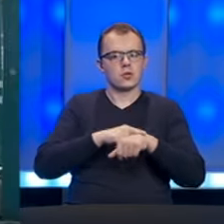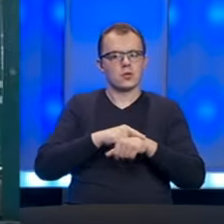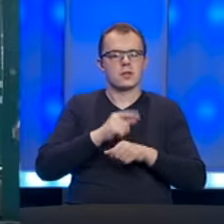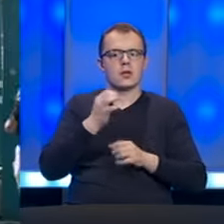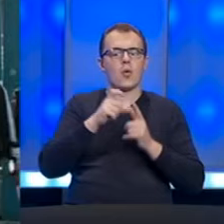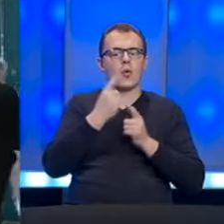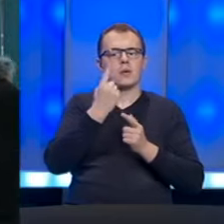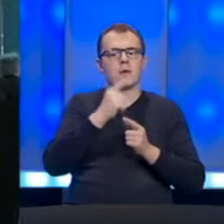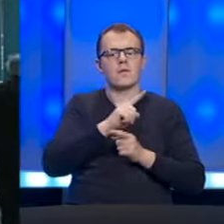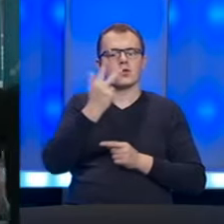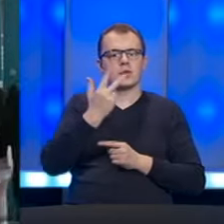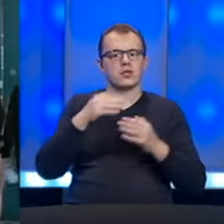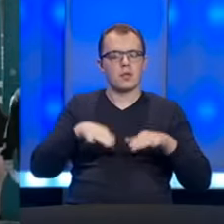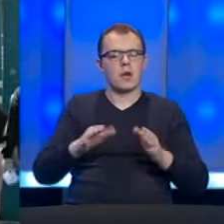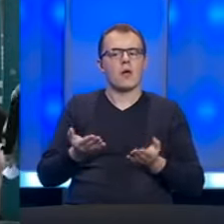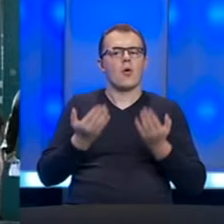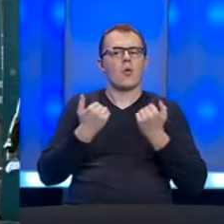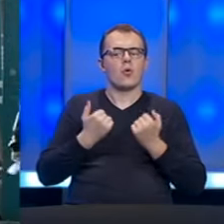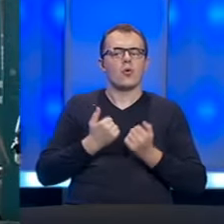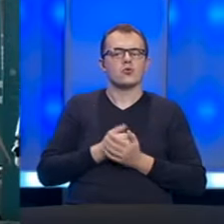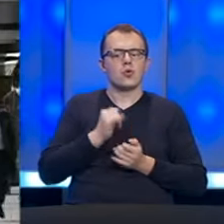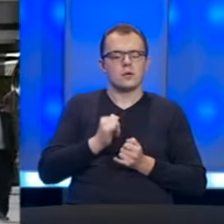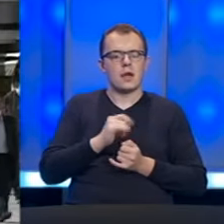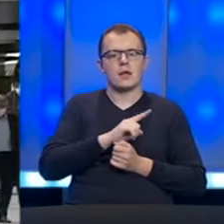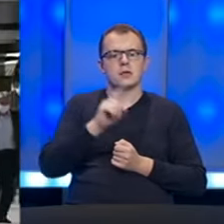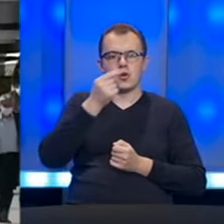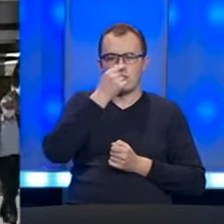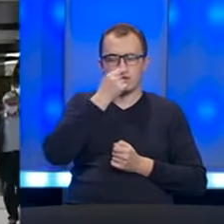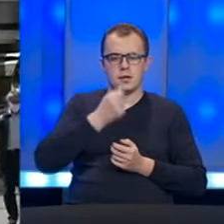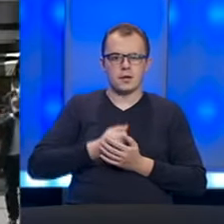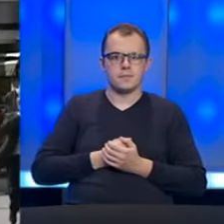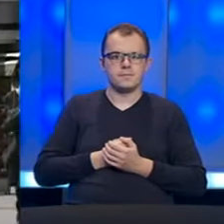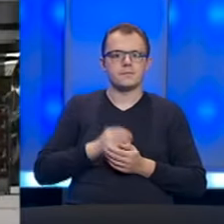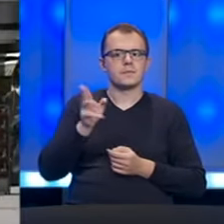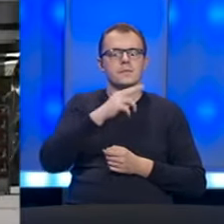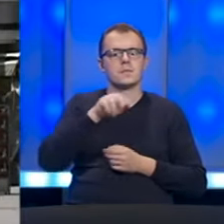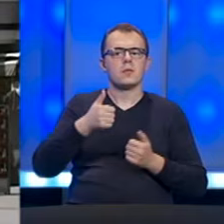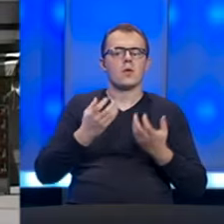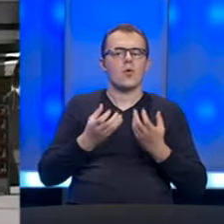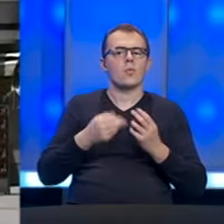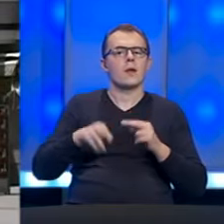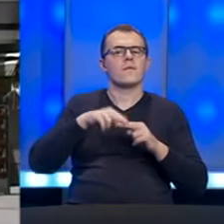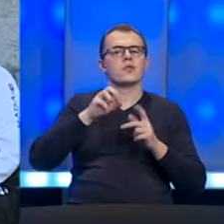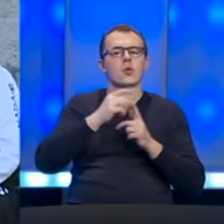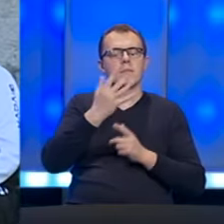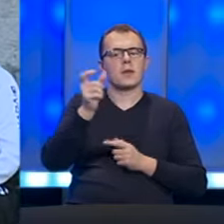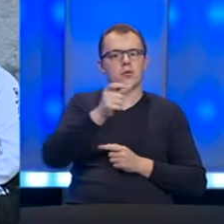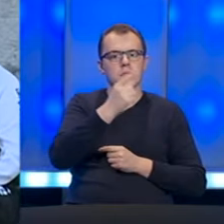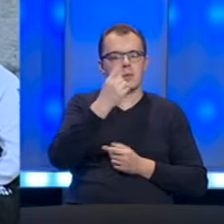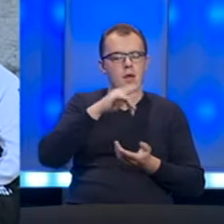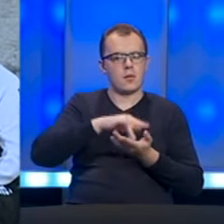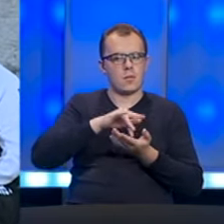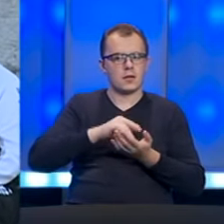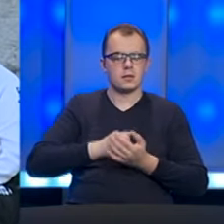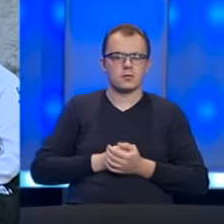od 1. do 3. maja, odnosno od danas do ponedjeljka. Zabranjeno je okupljanje više od 5 osoba na jednom